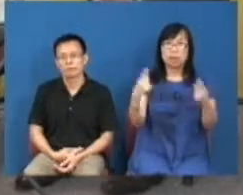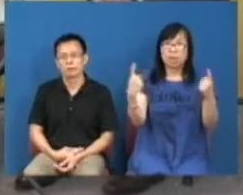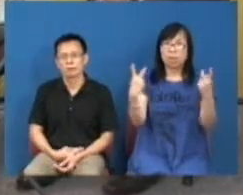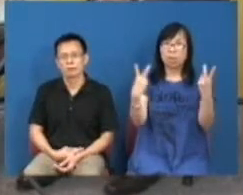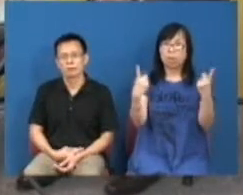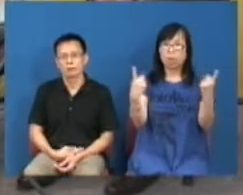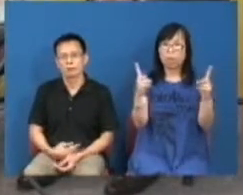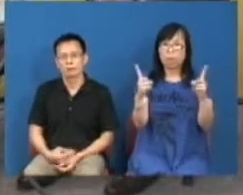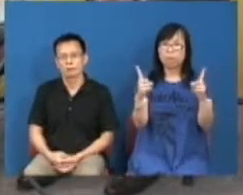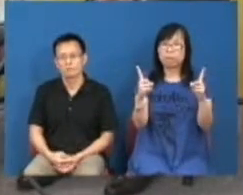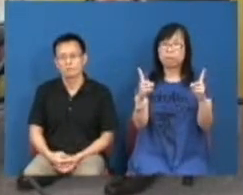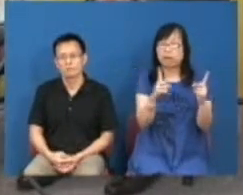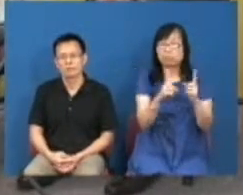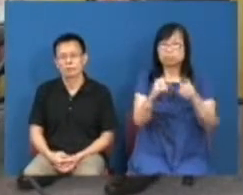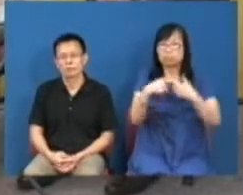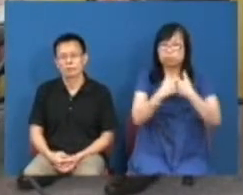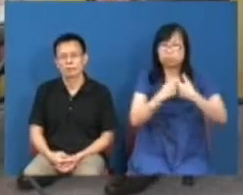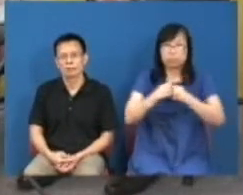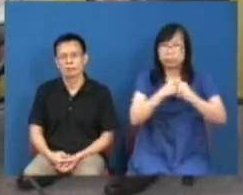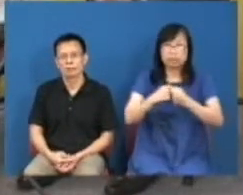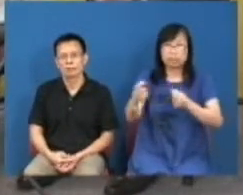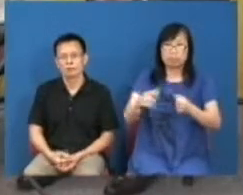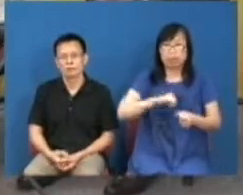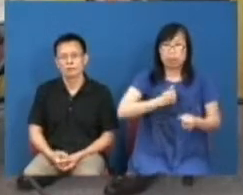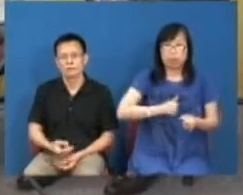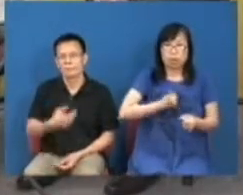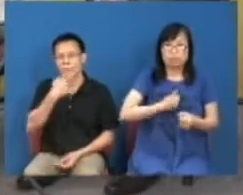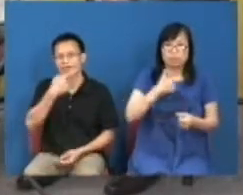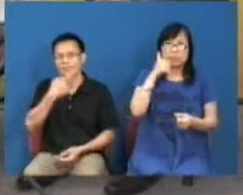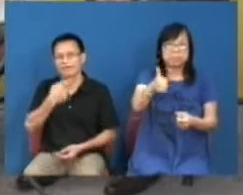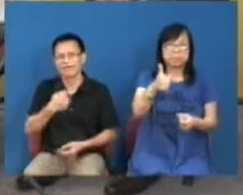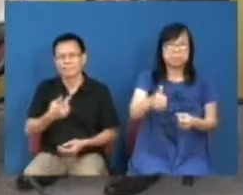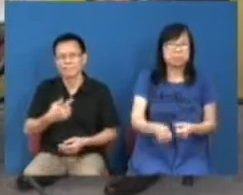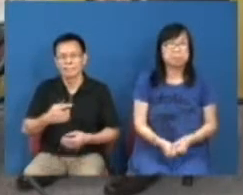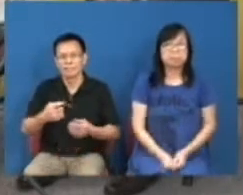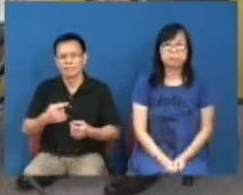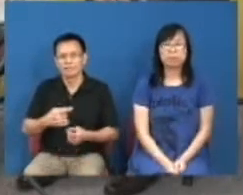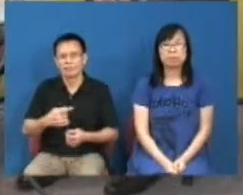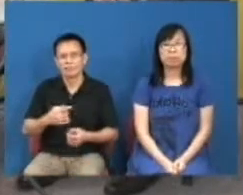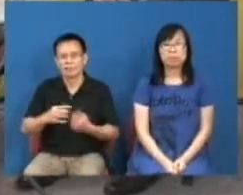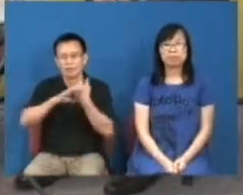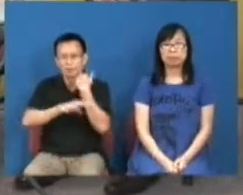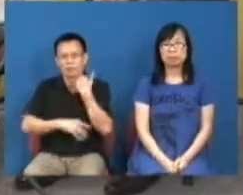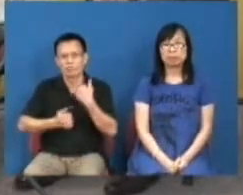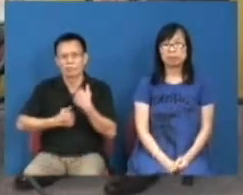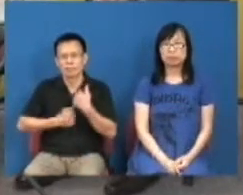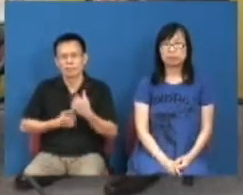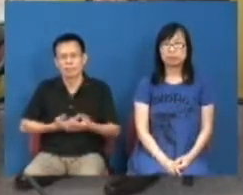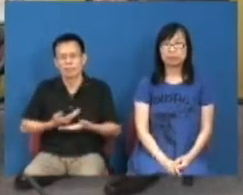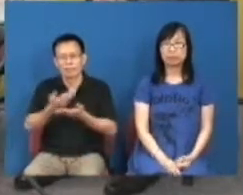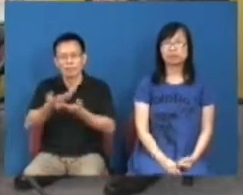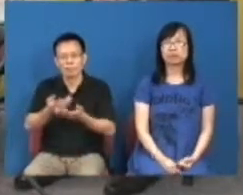家咪律旁相爭，就如律師得利啦，如律師得利啦。 咁啊，律師們都係提供佢嘅服